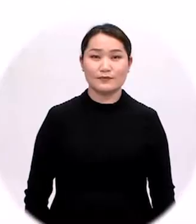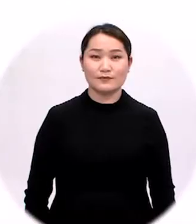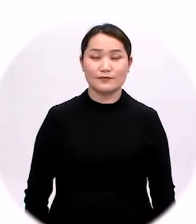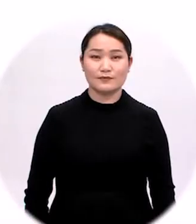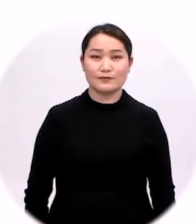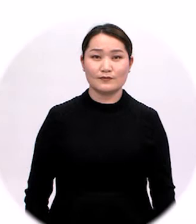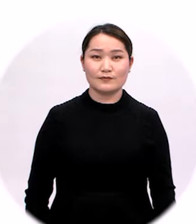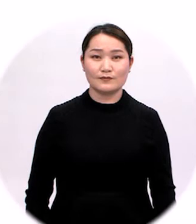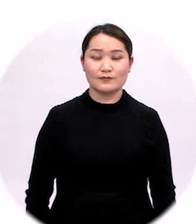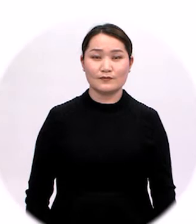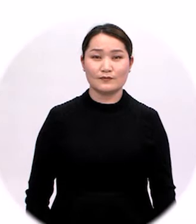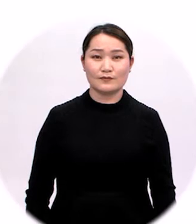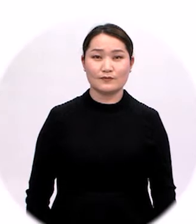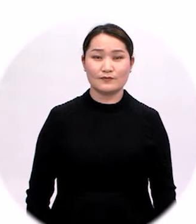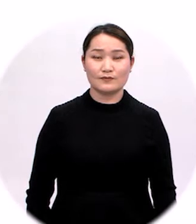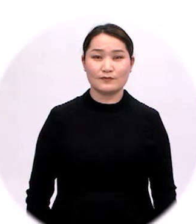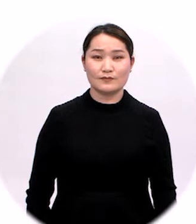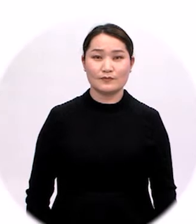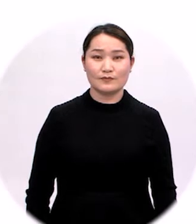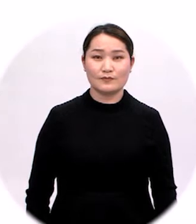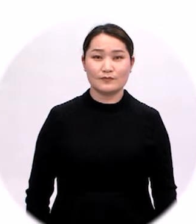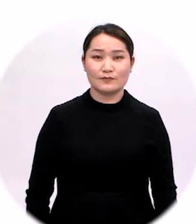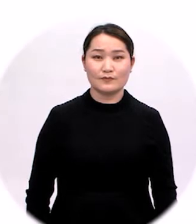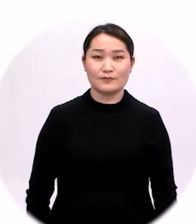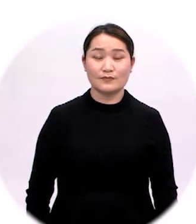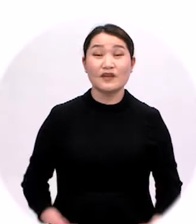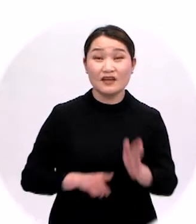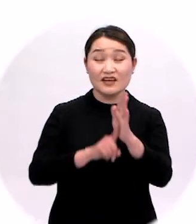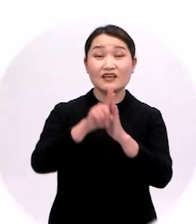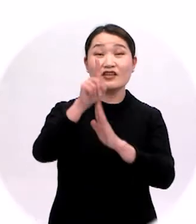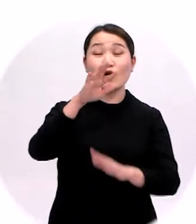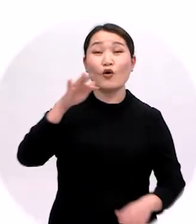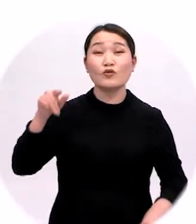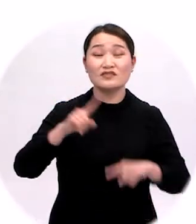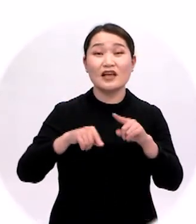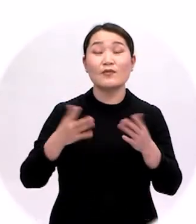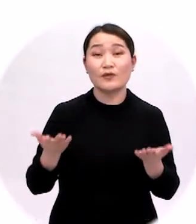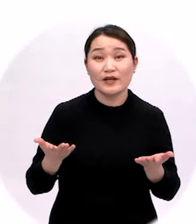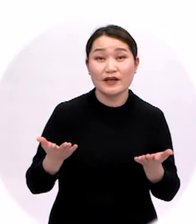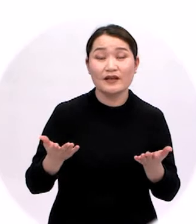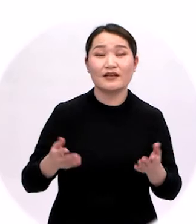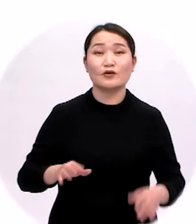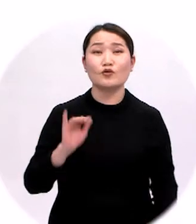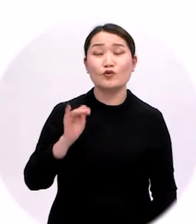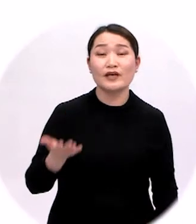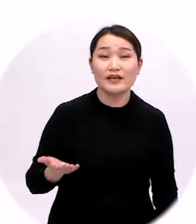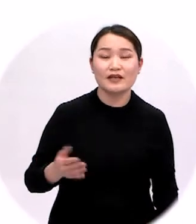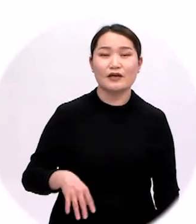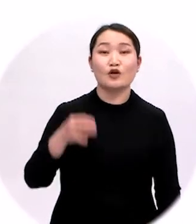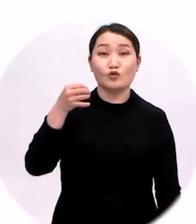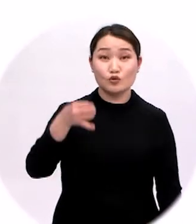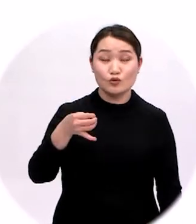За, үгийг багш нь байрлуулсан байна. Тэгэхээр ихэнд сонсогдож байгаа авиаг нь тод хэлээ бүгдээрээ юулүр,